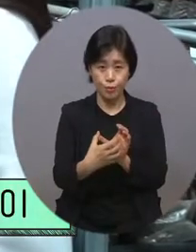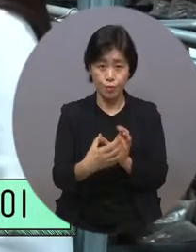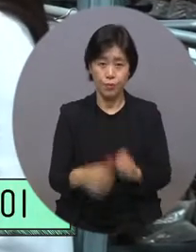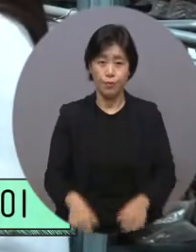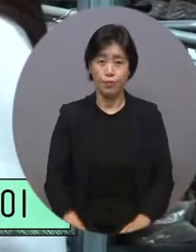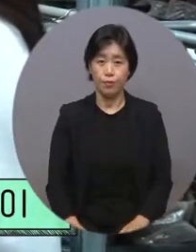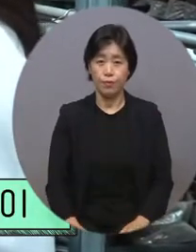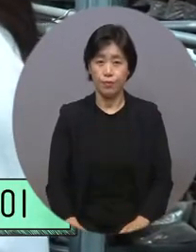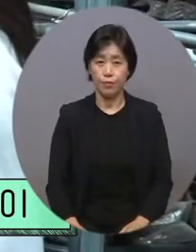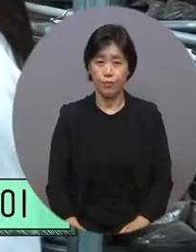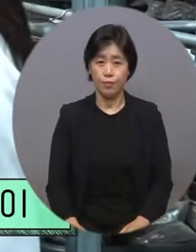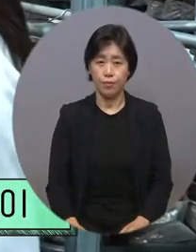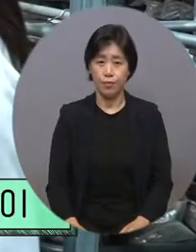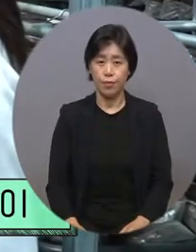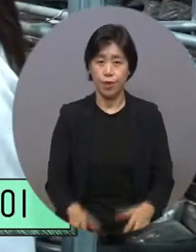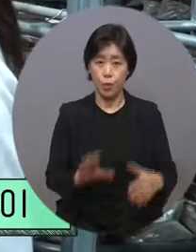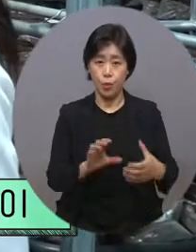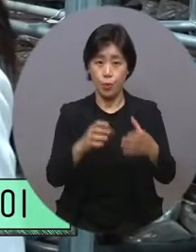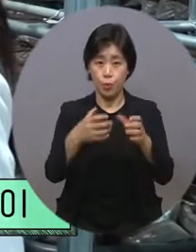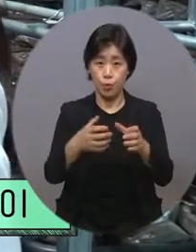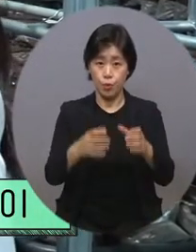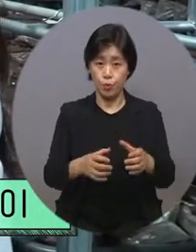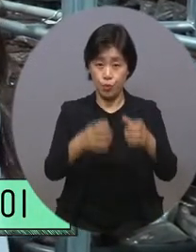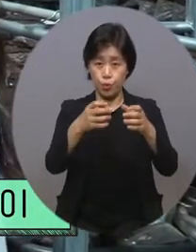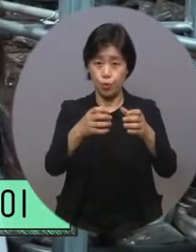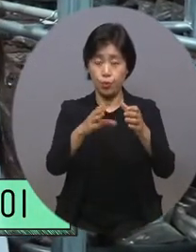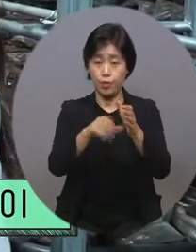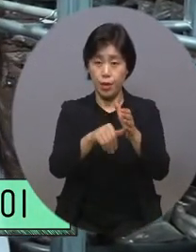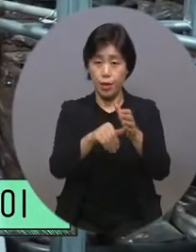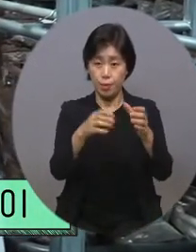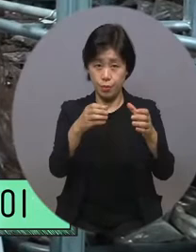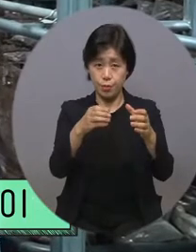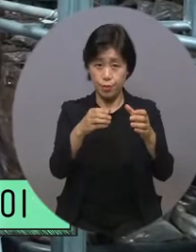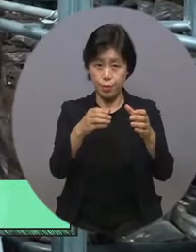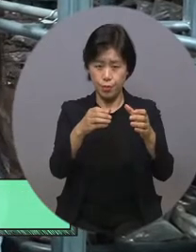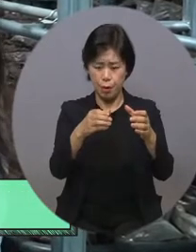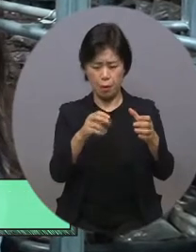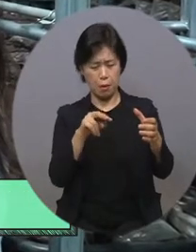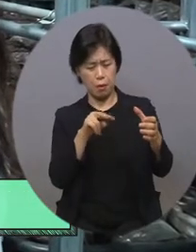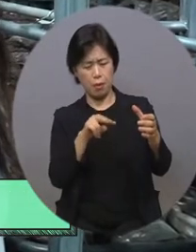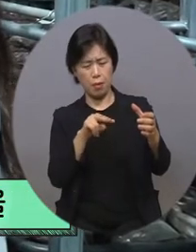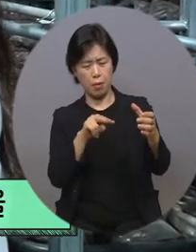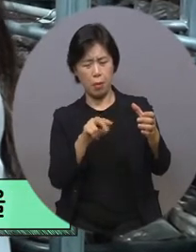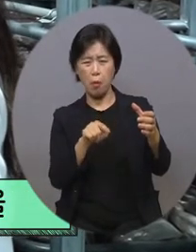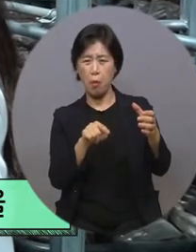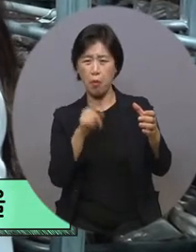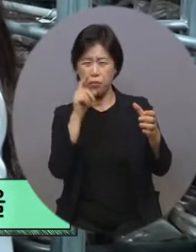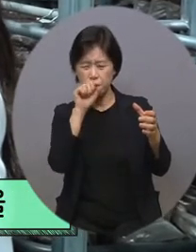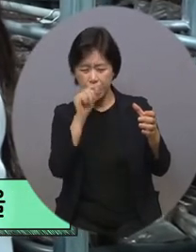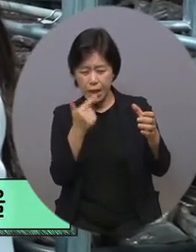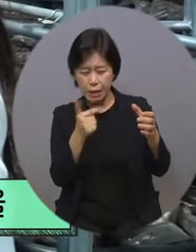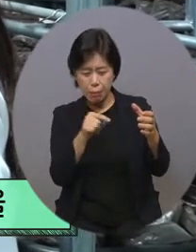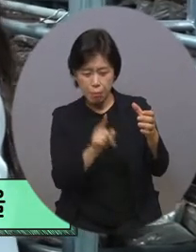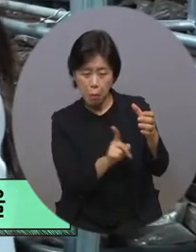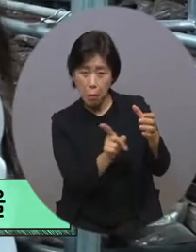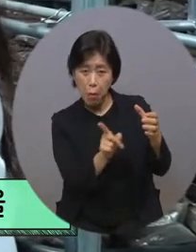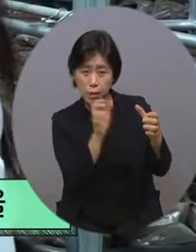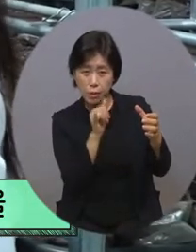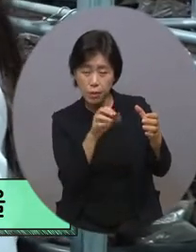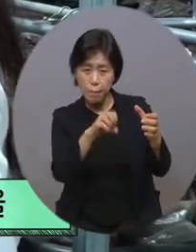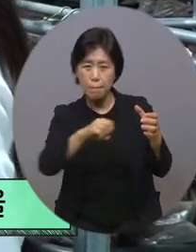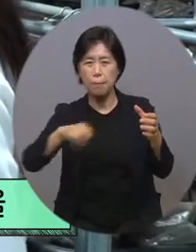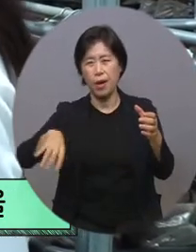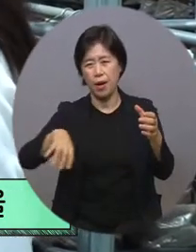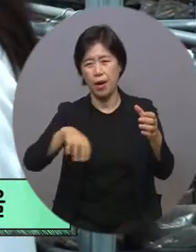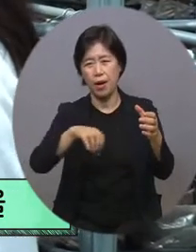아니면 위치 교환할 때 보통 옆에 무슨 뭐 안 좋게 나는 버섯이 있다거나 할 때는 이런 거를 뭐 저희가 같이 뭐